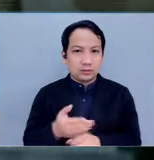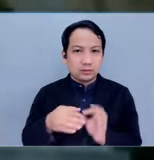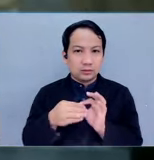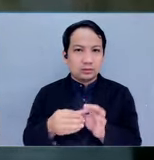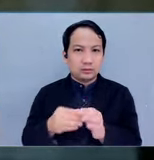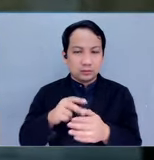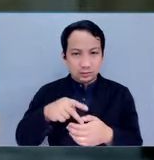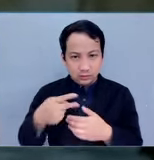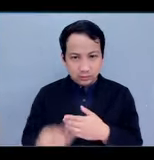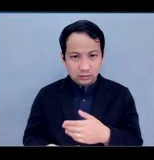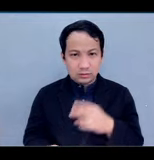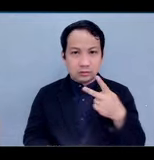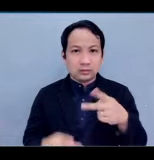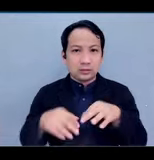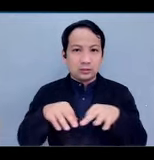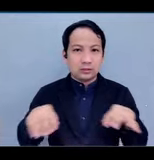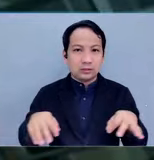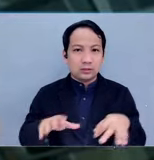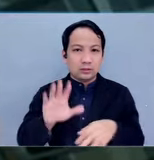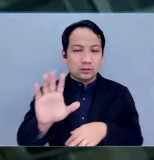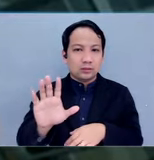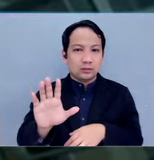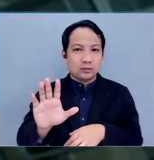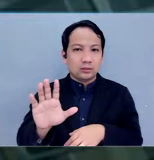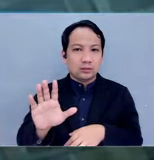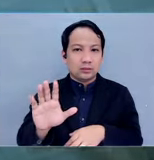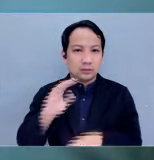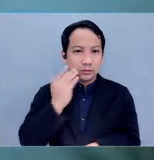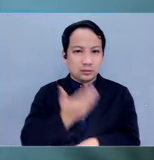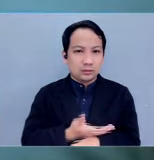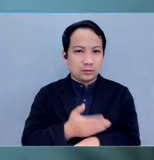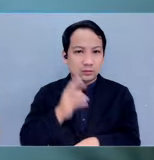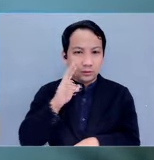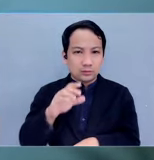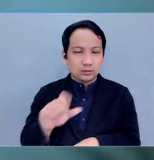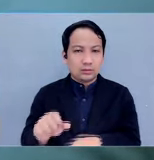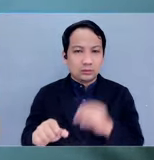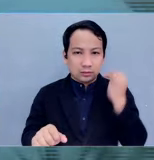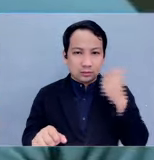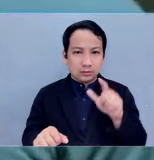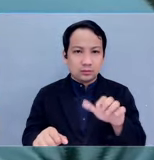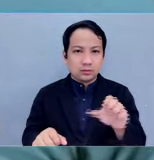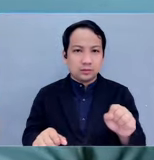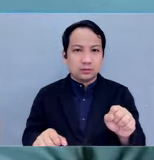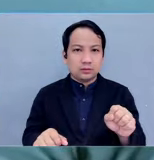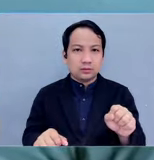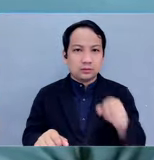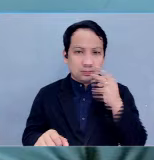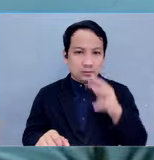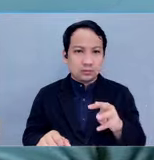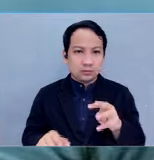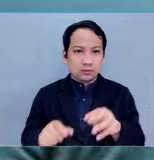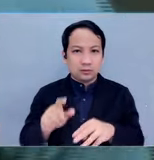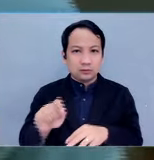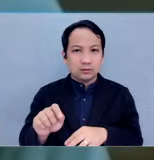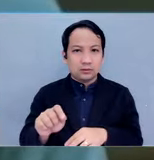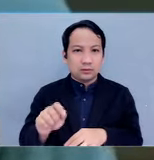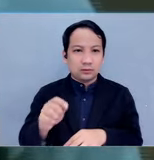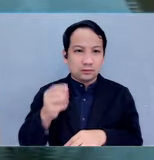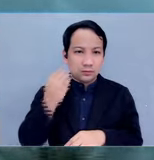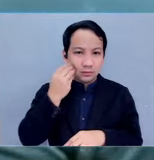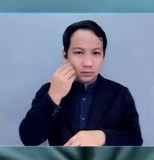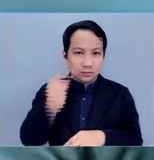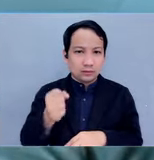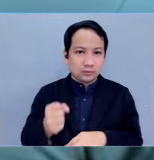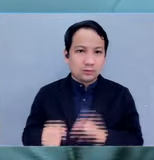sa ikalawang palapag ng kanilang bahay ang anak nina Victor at Juliana. Mapapanood din sa serya sina Miss Maricel Soriano,